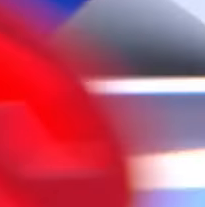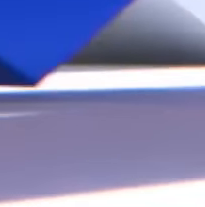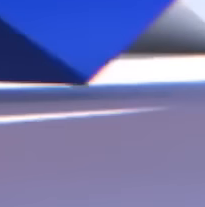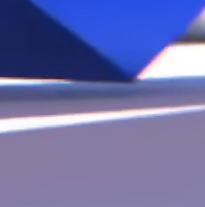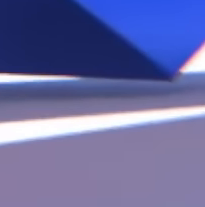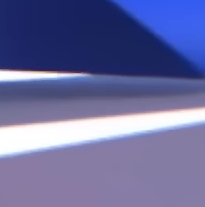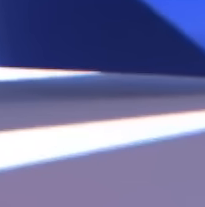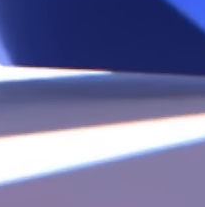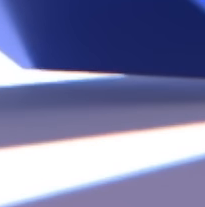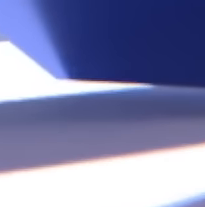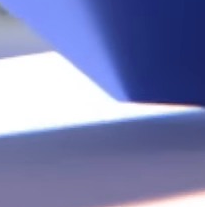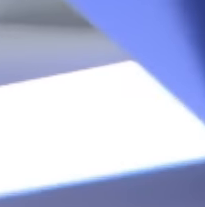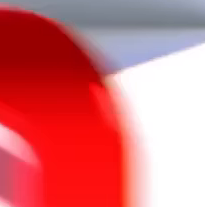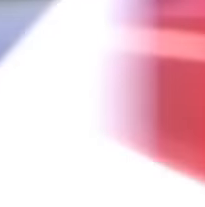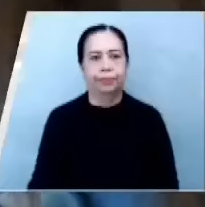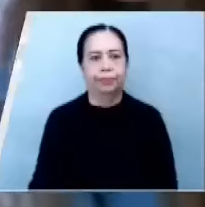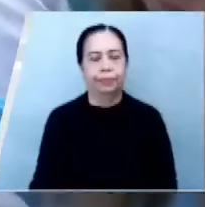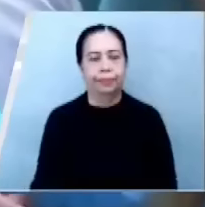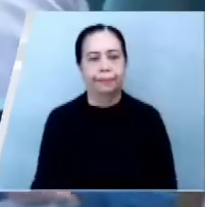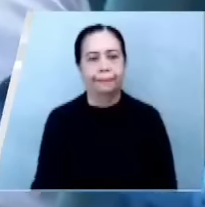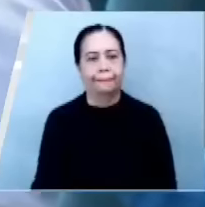Aguinaldo.